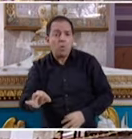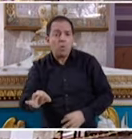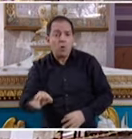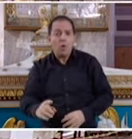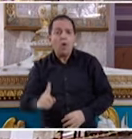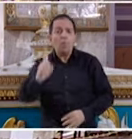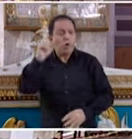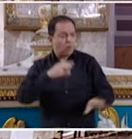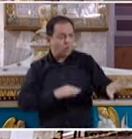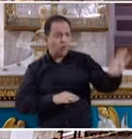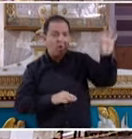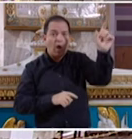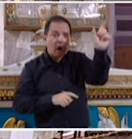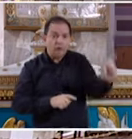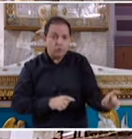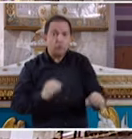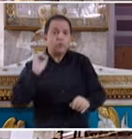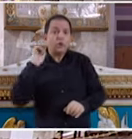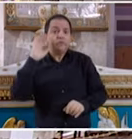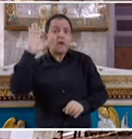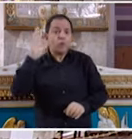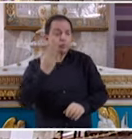ο αλλογενής